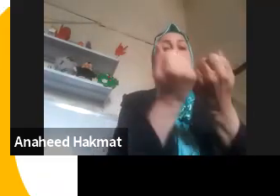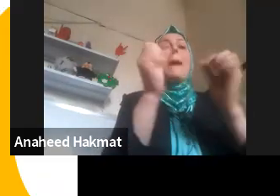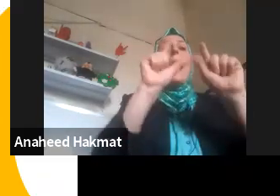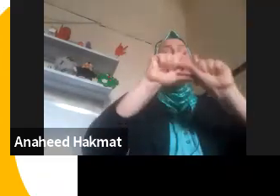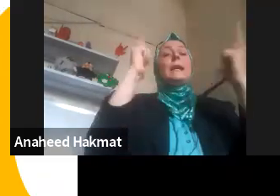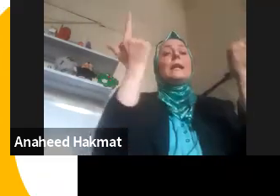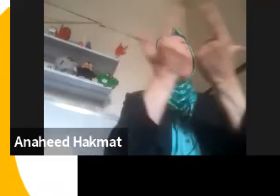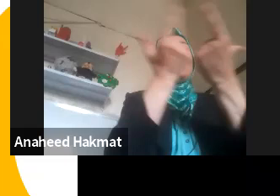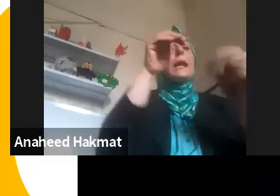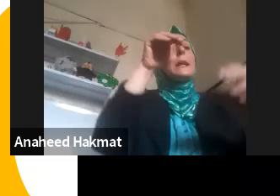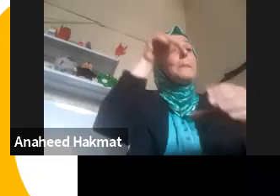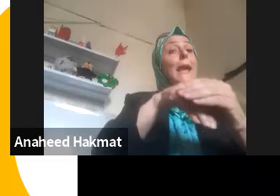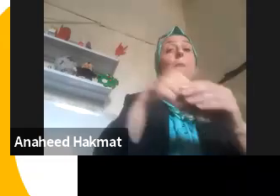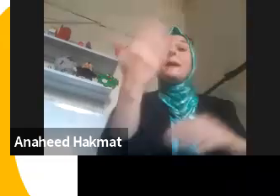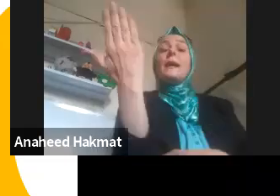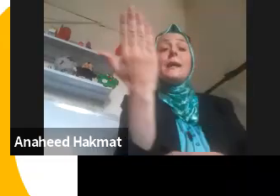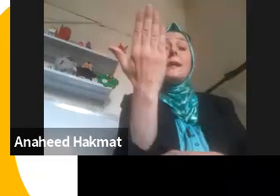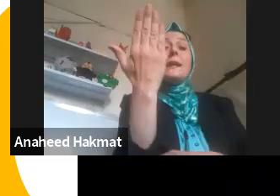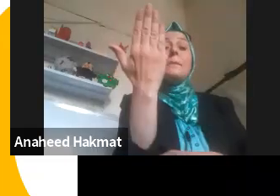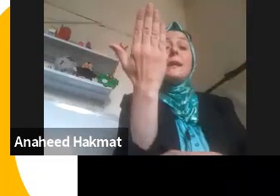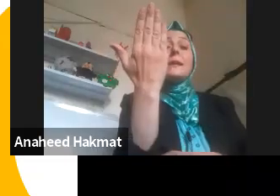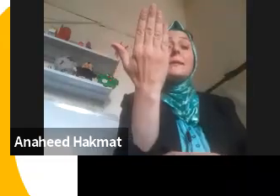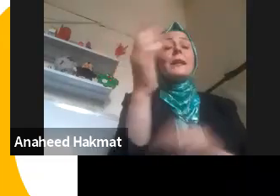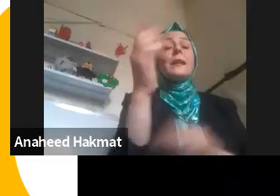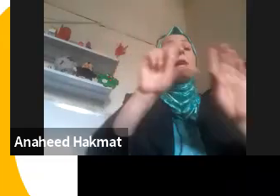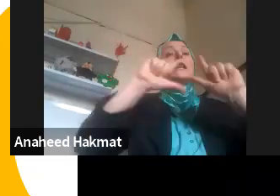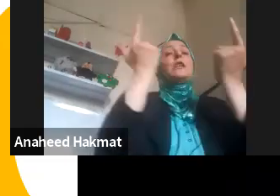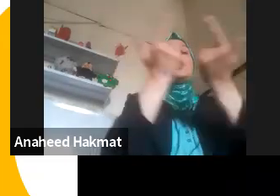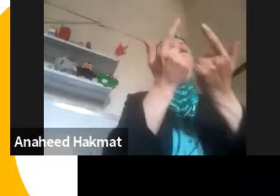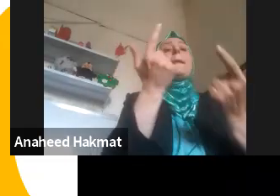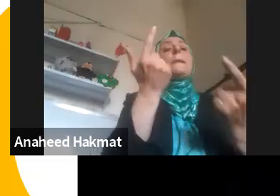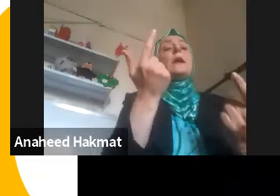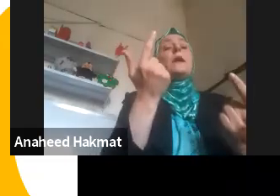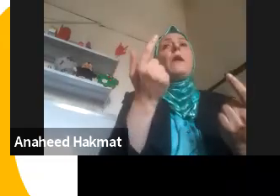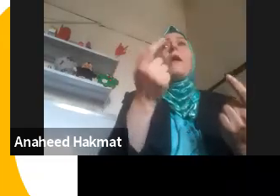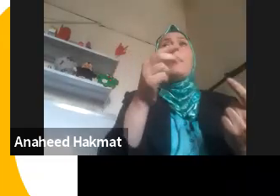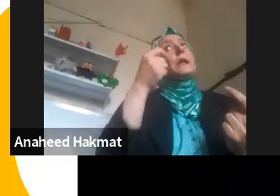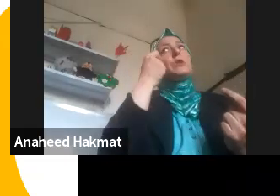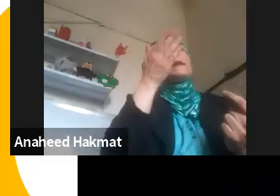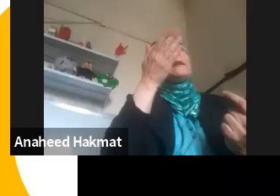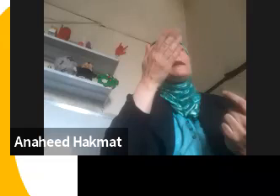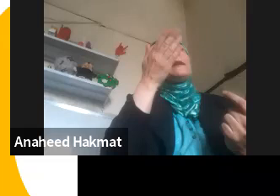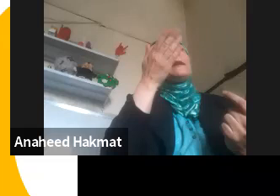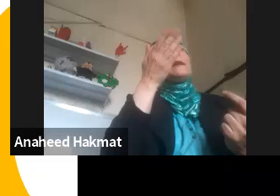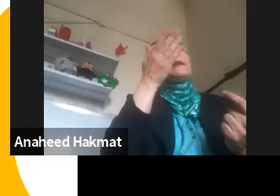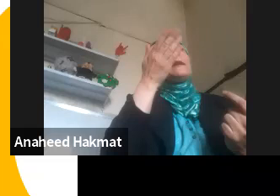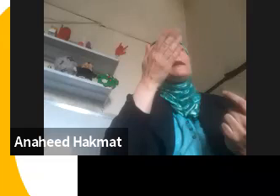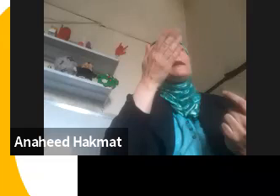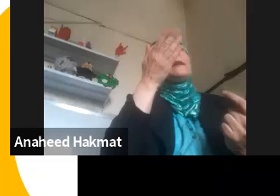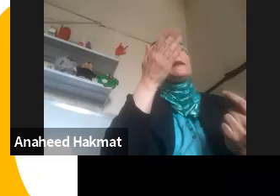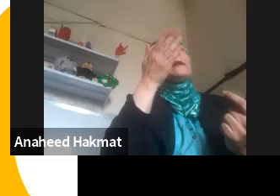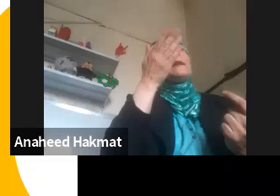أباء، لجان مدرسية، لجان بغض النظر شو مسمياتها المختلفة في الدول المختلفة، هاي فرصة نبني